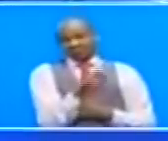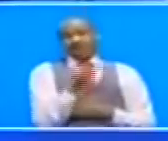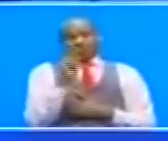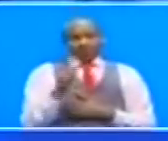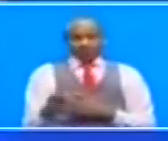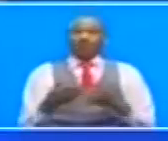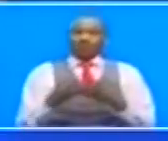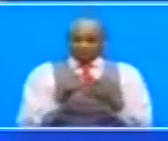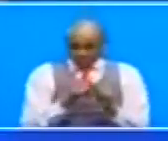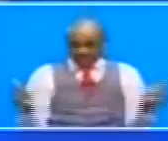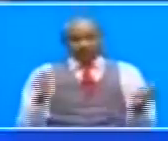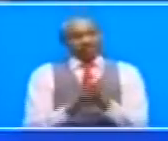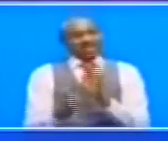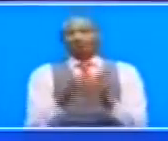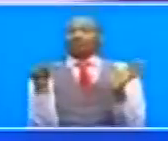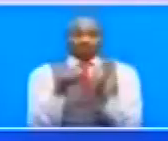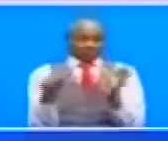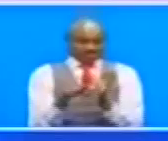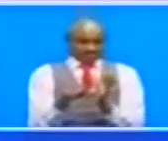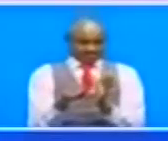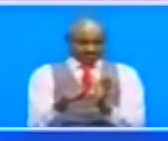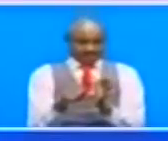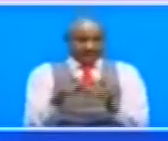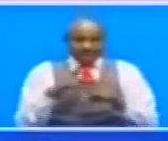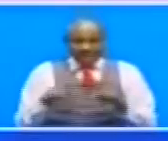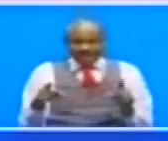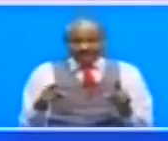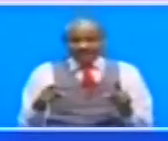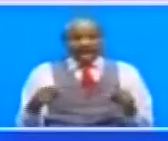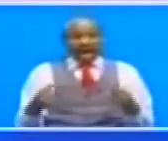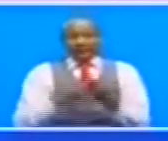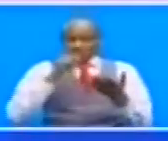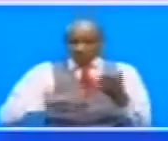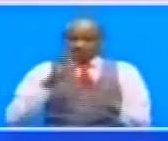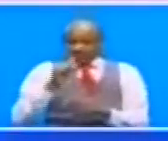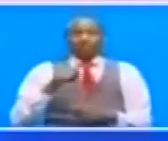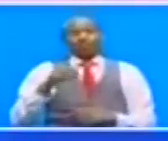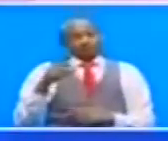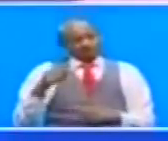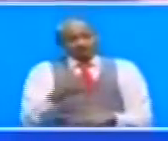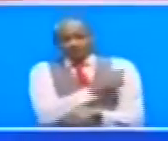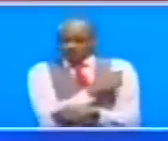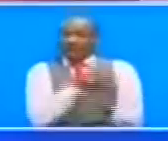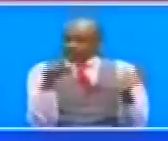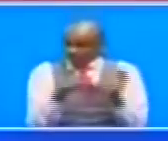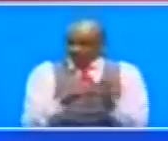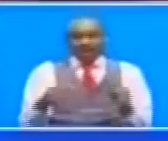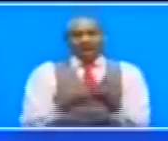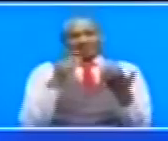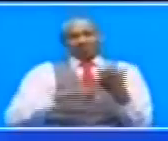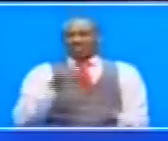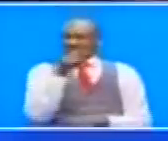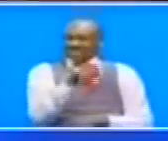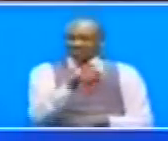angetoka chumbani humo bila matatizo yoyote. Ila anadai kutokana na utepetevu wa madaktari, akatoka siwa maji